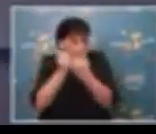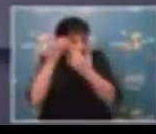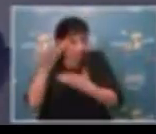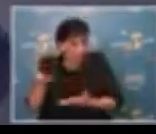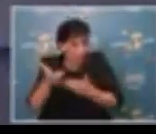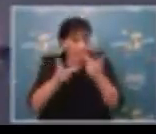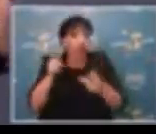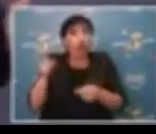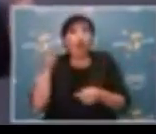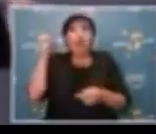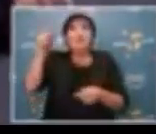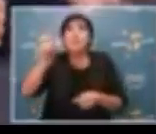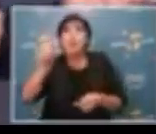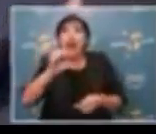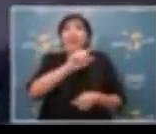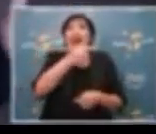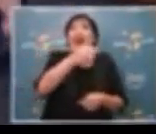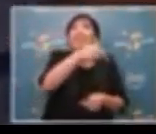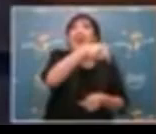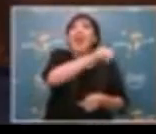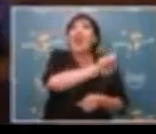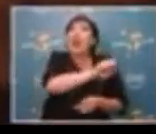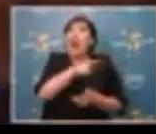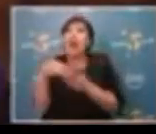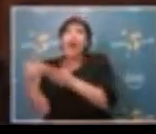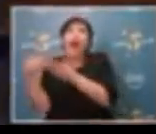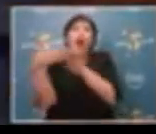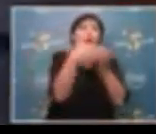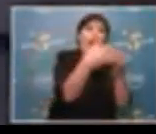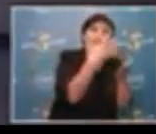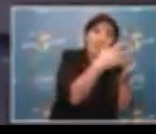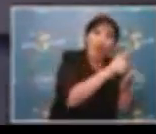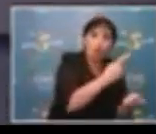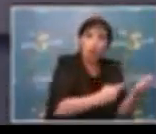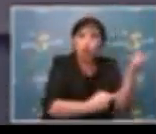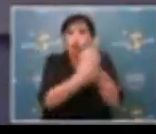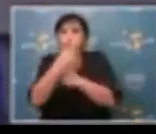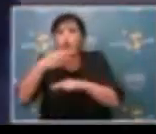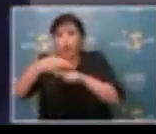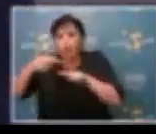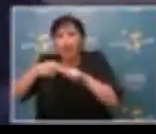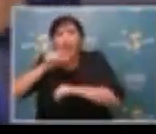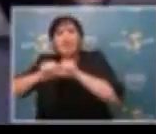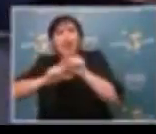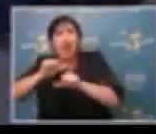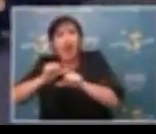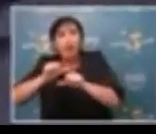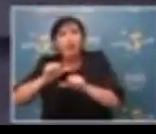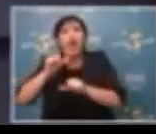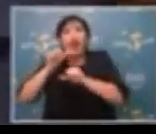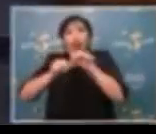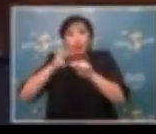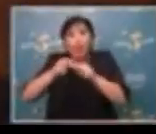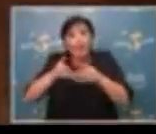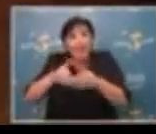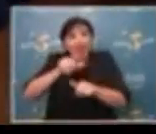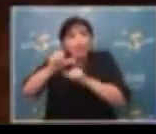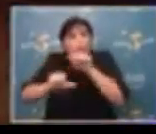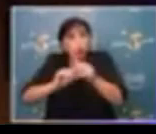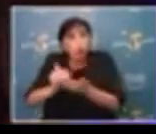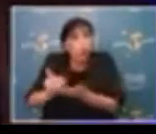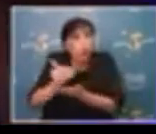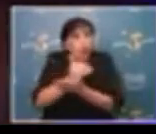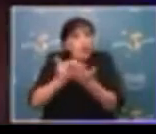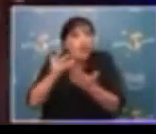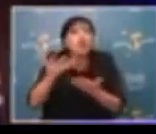da Sparta ad Atene con la nave, poi tornava indietro, cambiava i pezzi. Finché ha cambiato tutti i pezzi della nave, allora la domanda